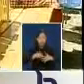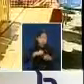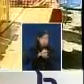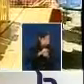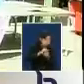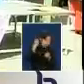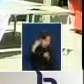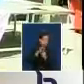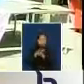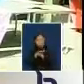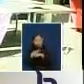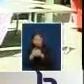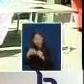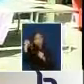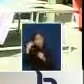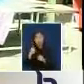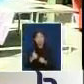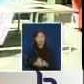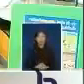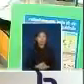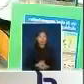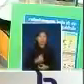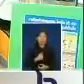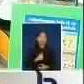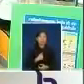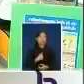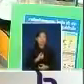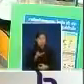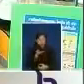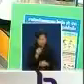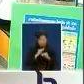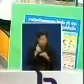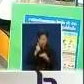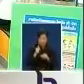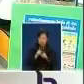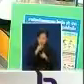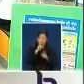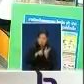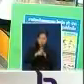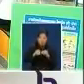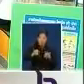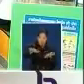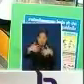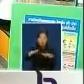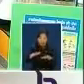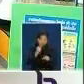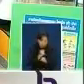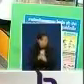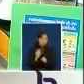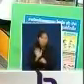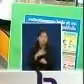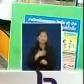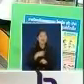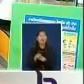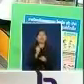บ่อยๆช่วงนี้นะ ผมขอตรงนี้นิดหนึ่งได้ไหมไม่อยากเห็นว่าตอนเป็นโรคมีโรคระบาดแล้วค่อยมาทำผมอยากจะว่ามันเป็นคนทำอย่างสม่